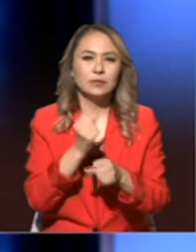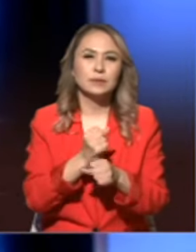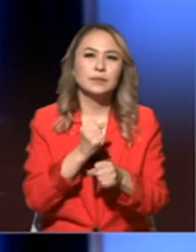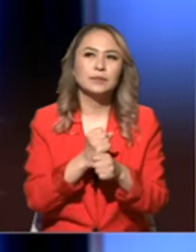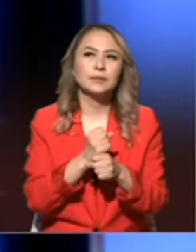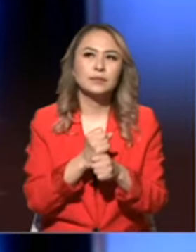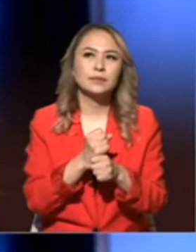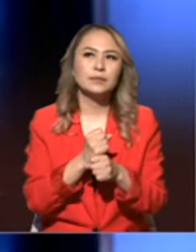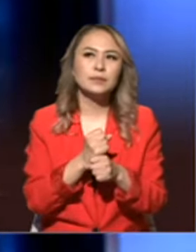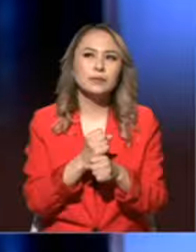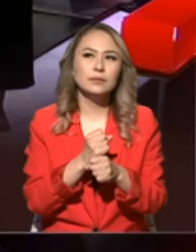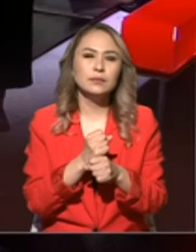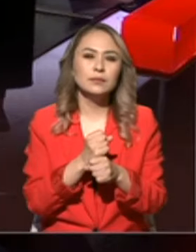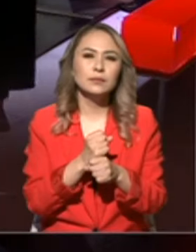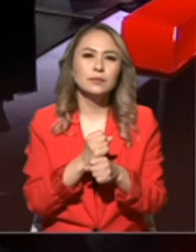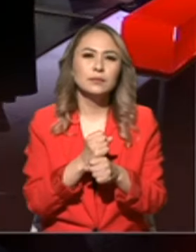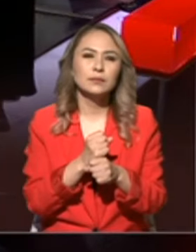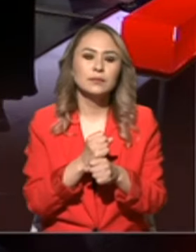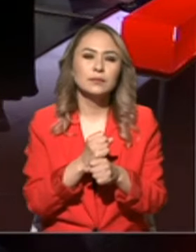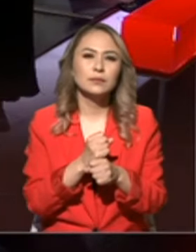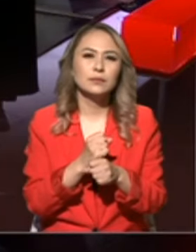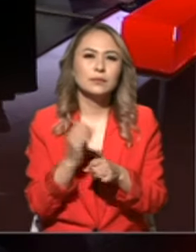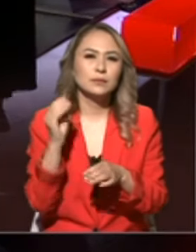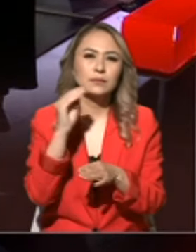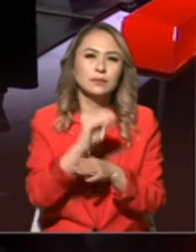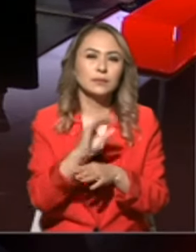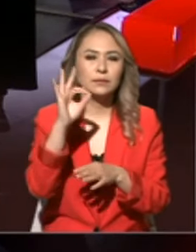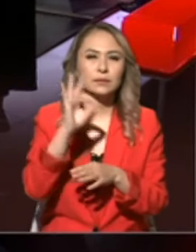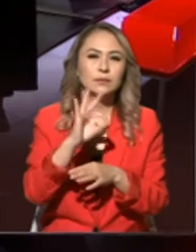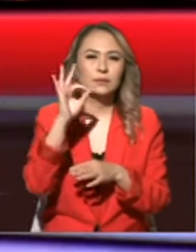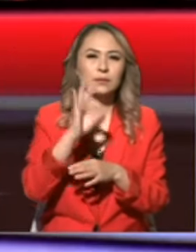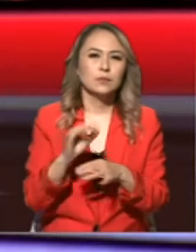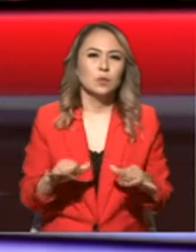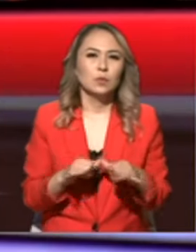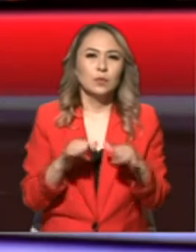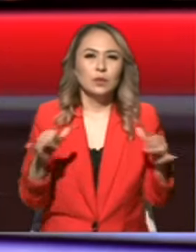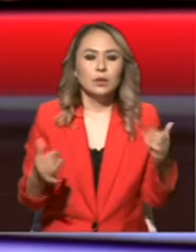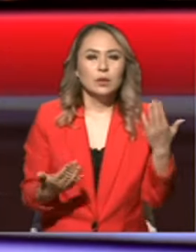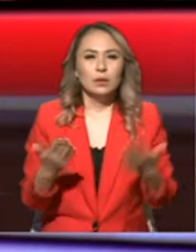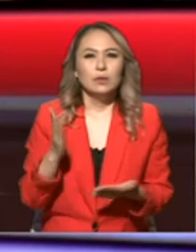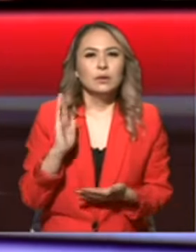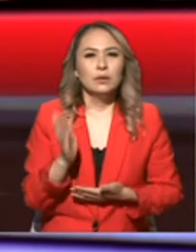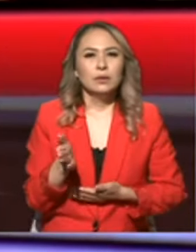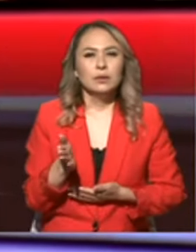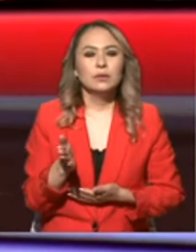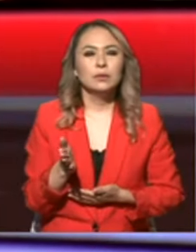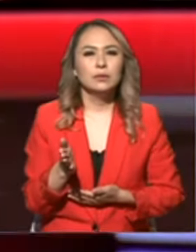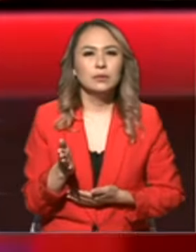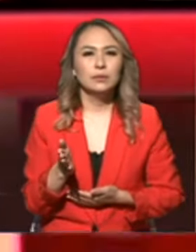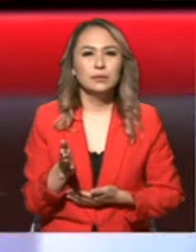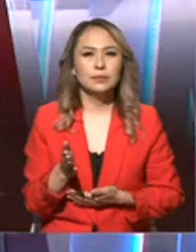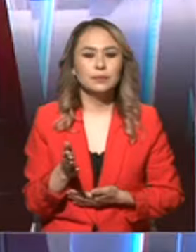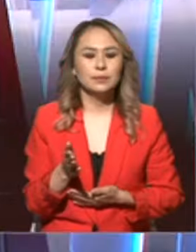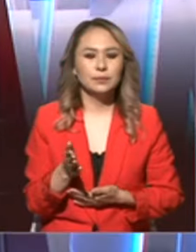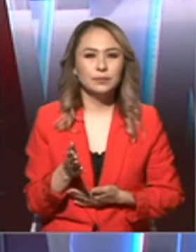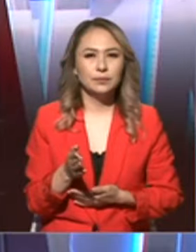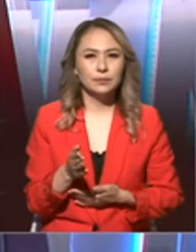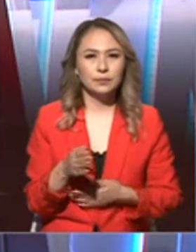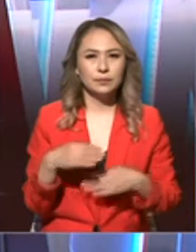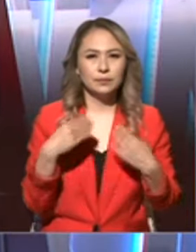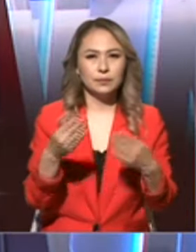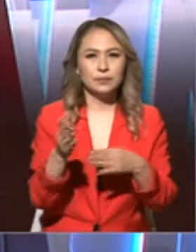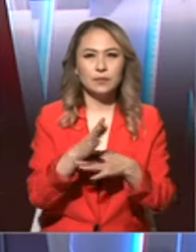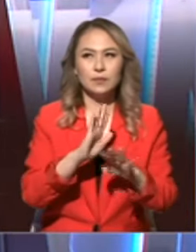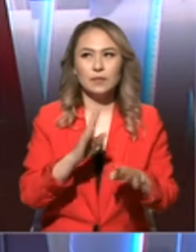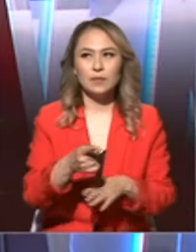үстеме коэффициенті. Бір үстеме коэффициенті молырақ болса, Бұл жаңағы қармақ, балық бермей қармақ